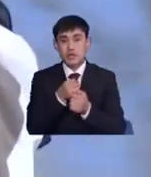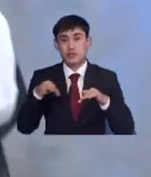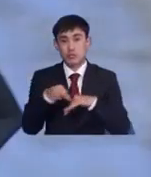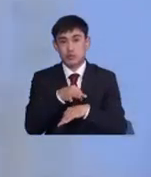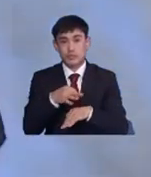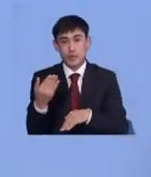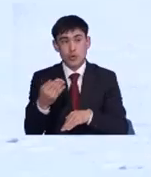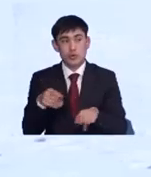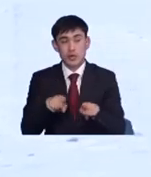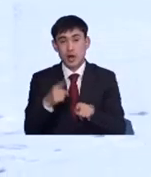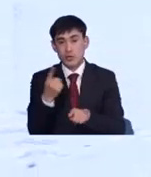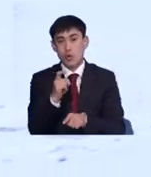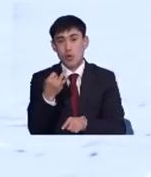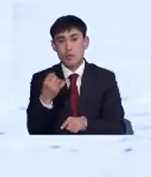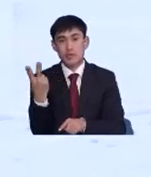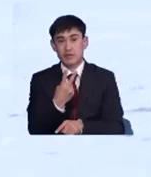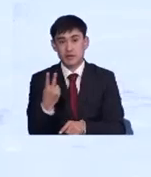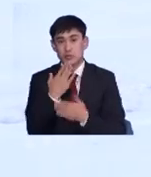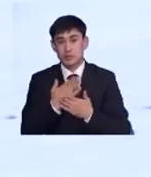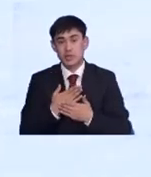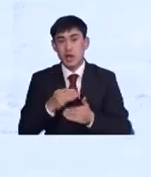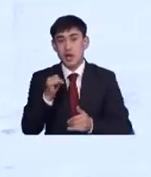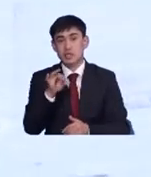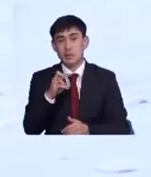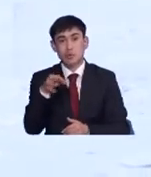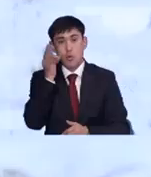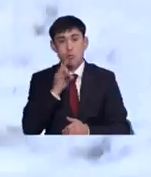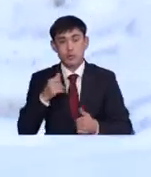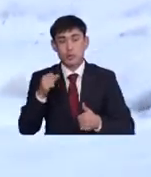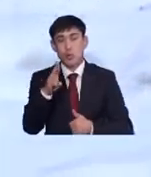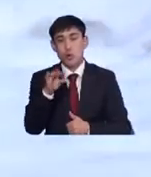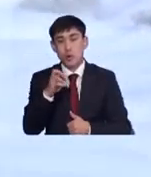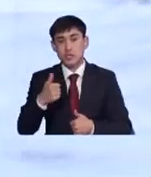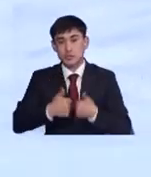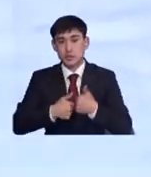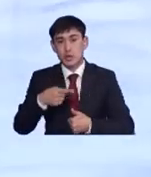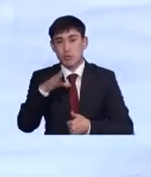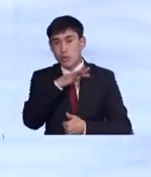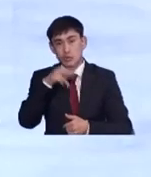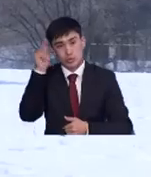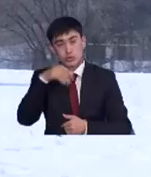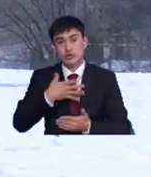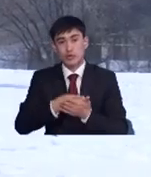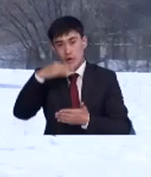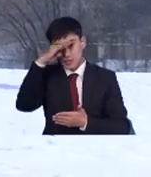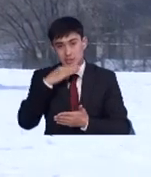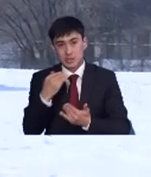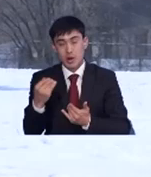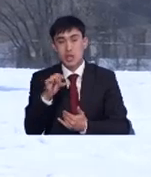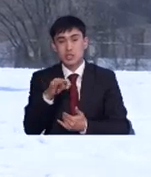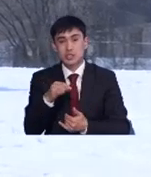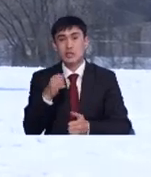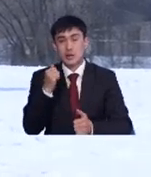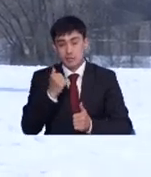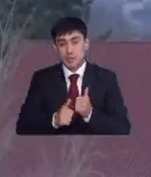как оказалось У них одно хобби на двоих Алишер Бабаев опытный к парша многому он научился у своего отца с тех пор Алишер